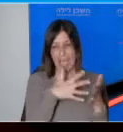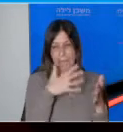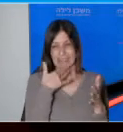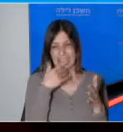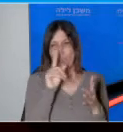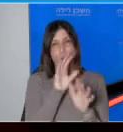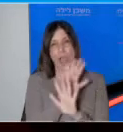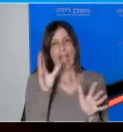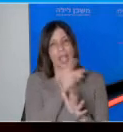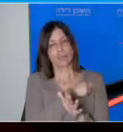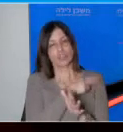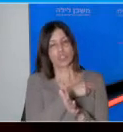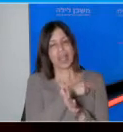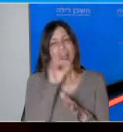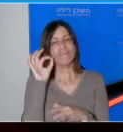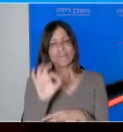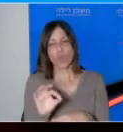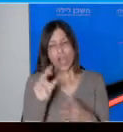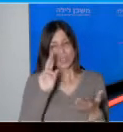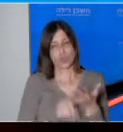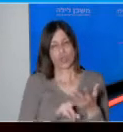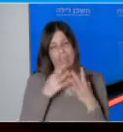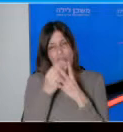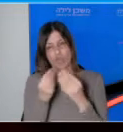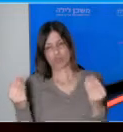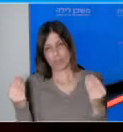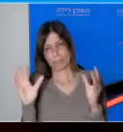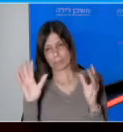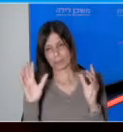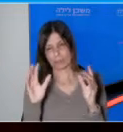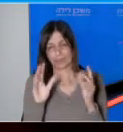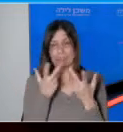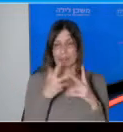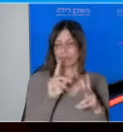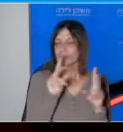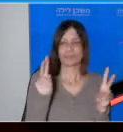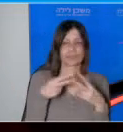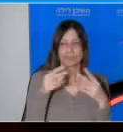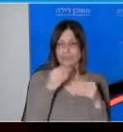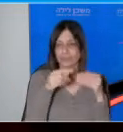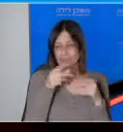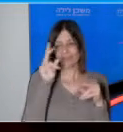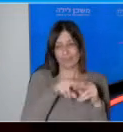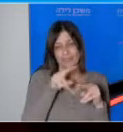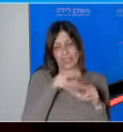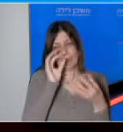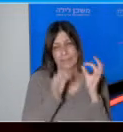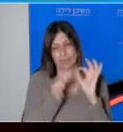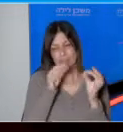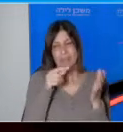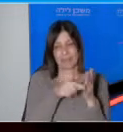רק המשטרה, לפגוע בזכויות של חשודים, באופן שלא יאפשר להשתמש בזה אחר כך בבית משפט,